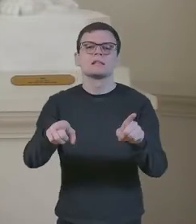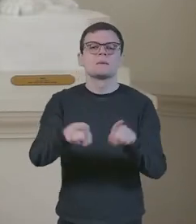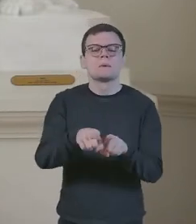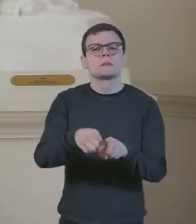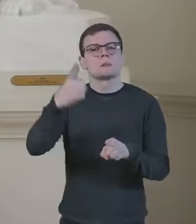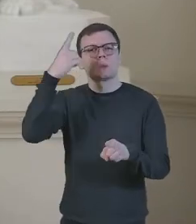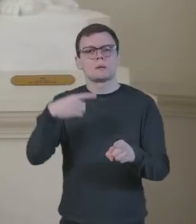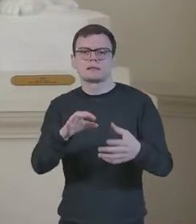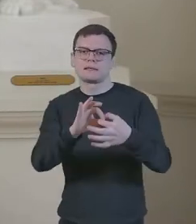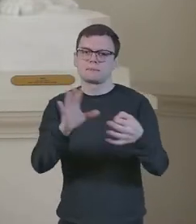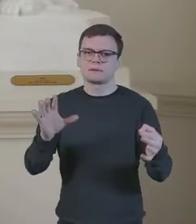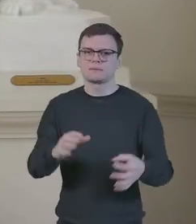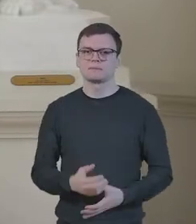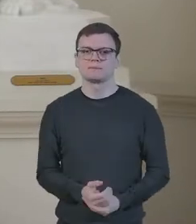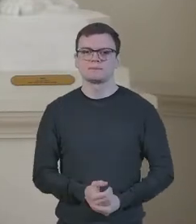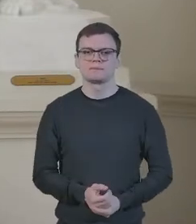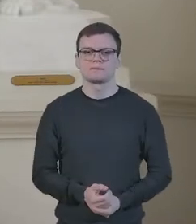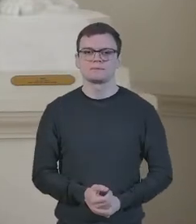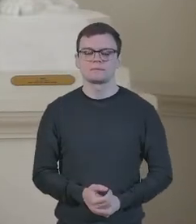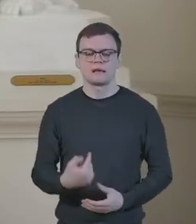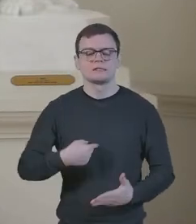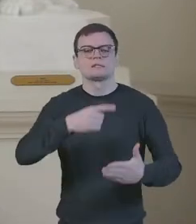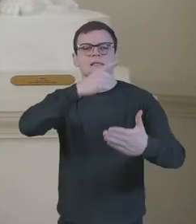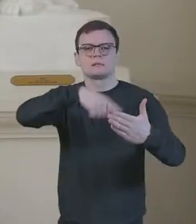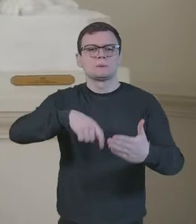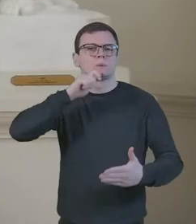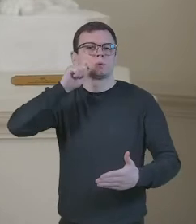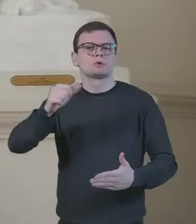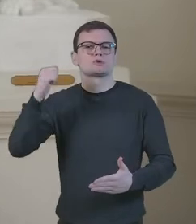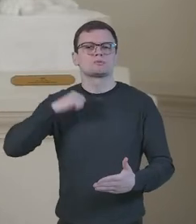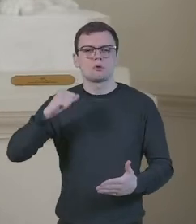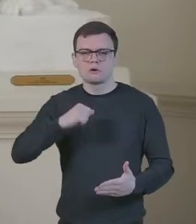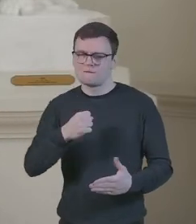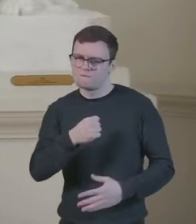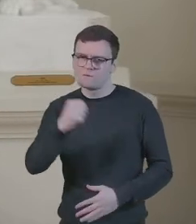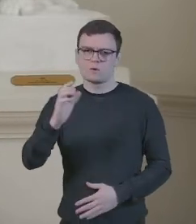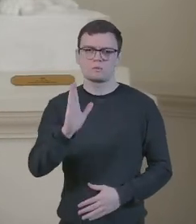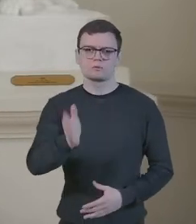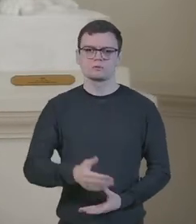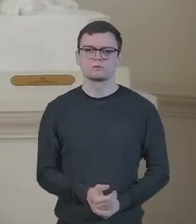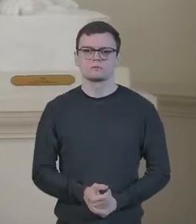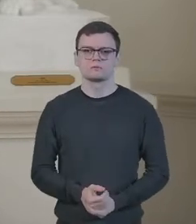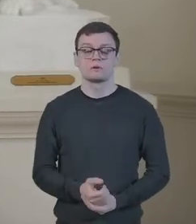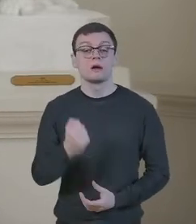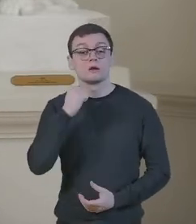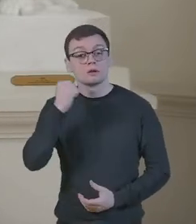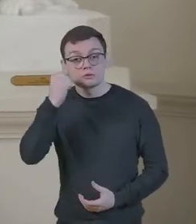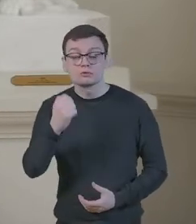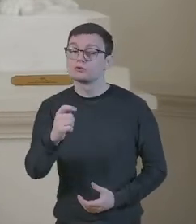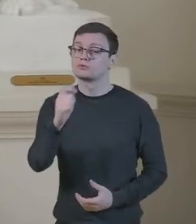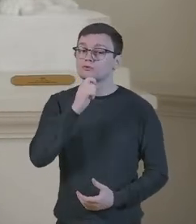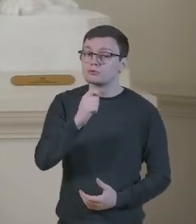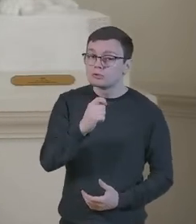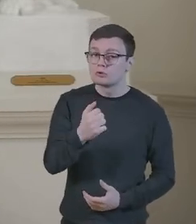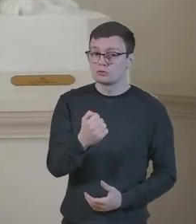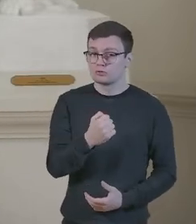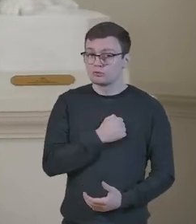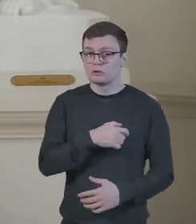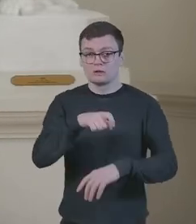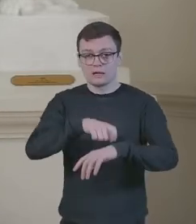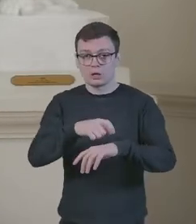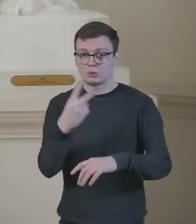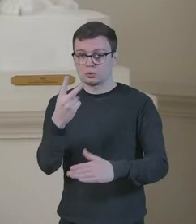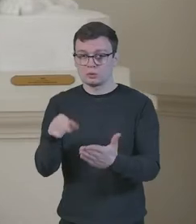aš manau, kad Ukrainos žmonės tikrai triumfuos. Ačiū. Prezidente, kolegos žurnalistai, turime laiko dviem